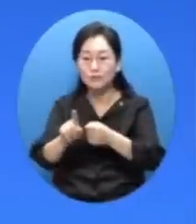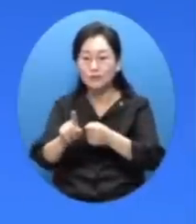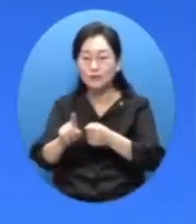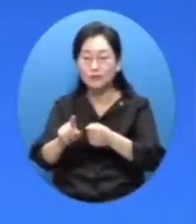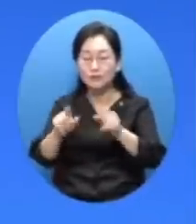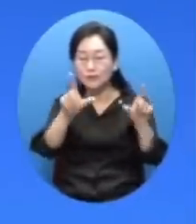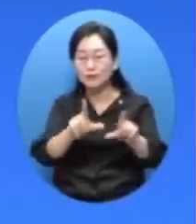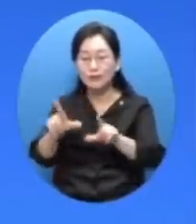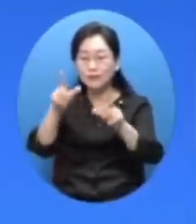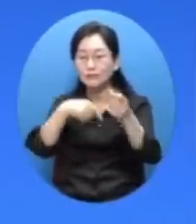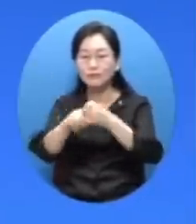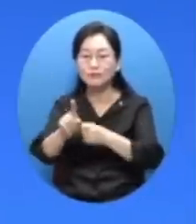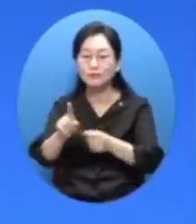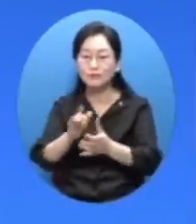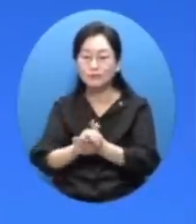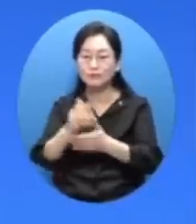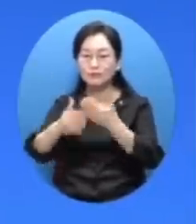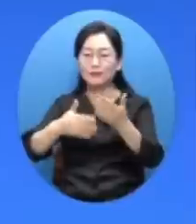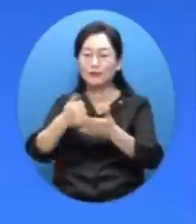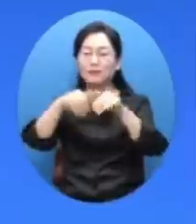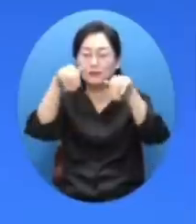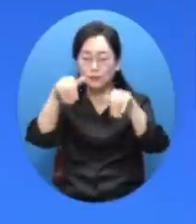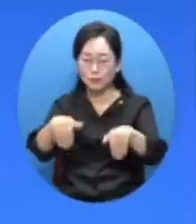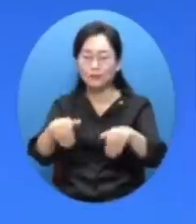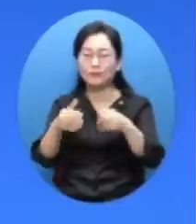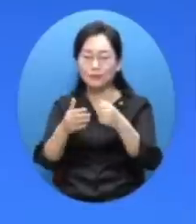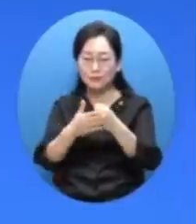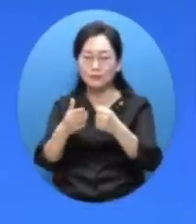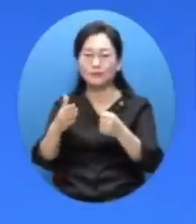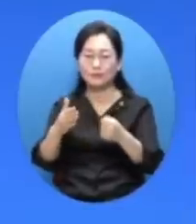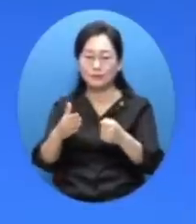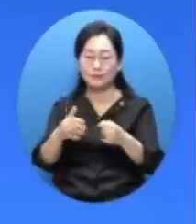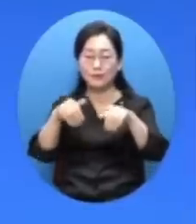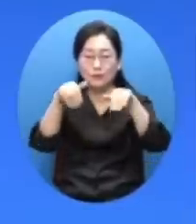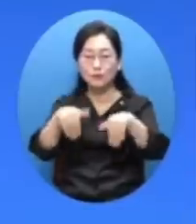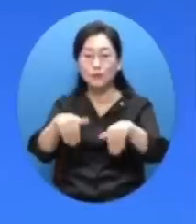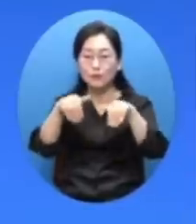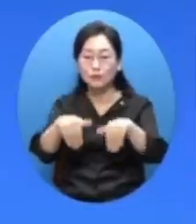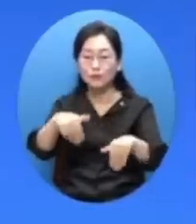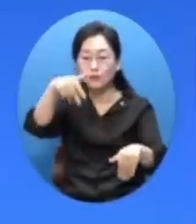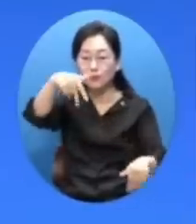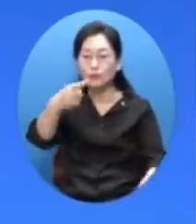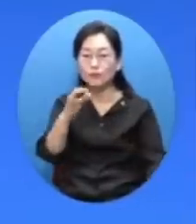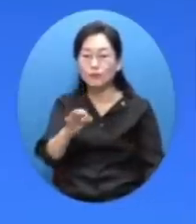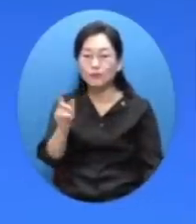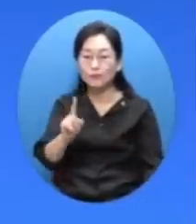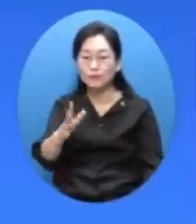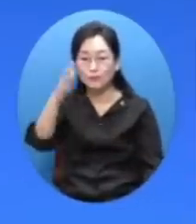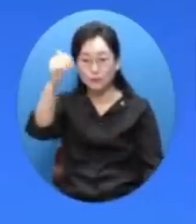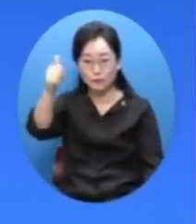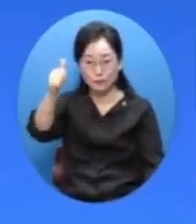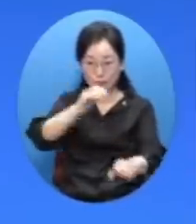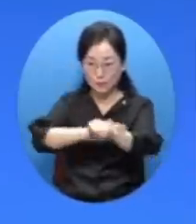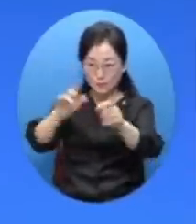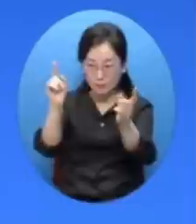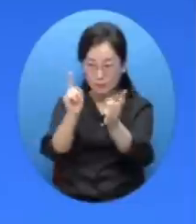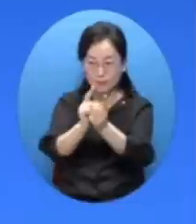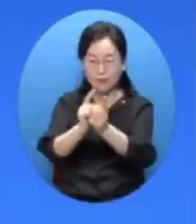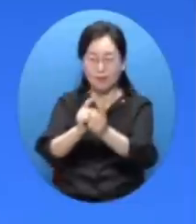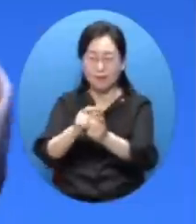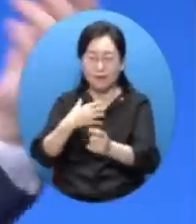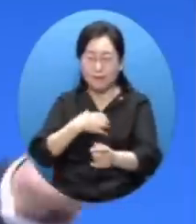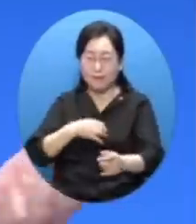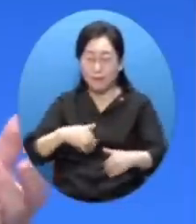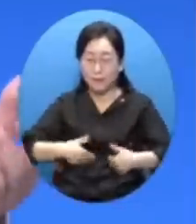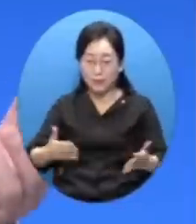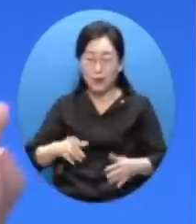살게 된 것은 하나님의 종이 된 것입니다. 종은 주인을 잘 만나면 염려할 필요가 없습니다.